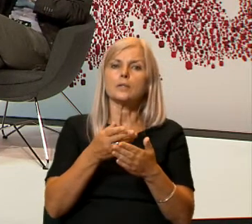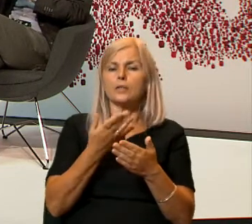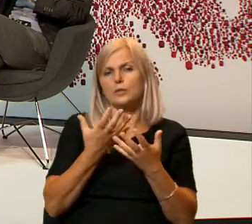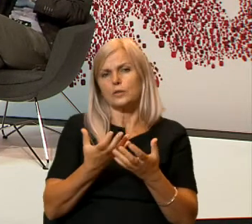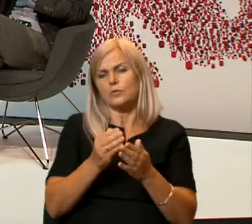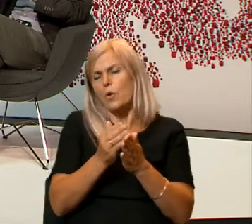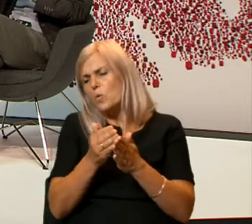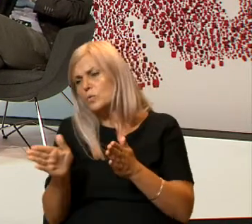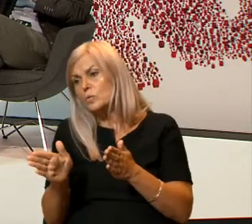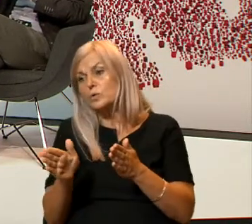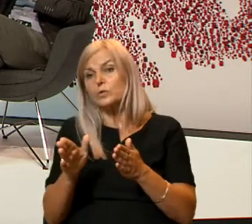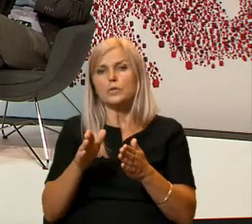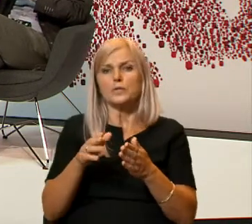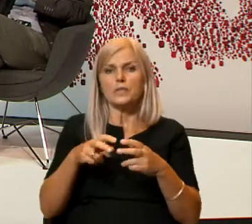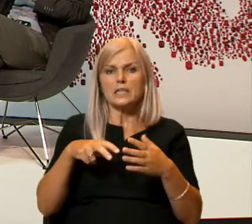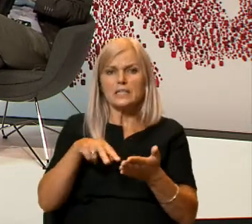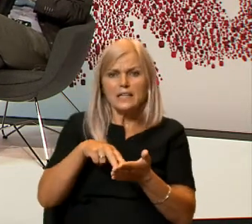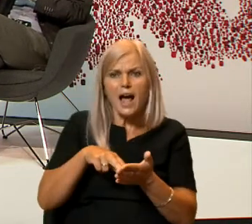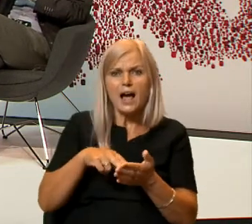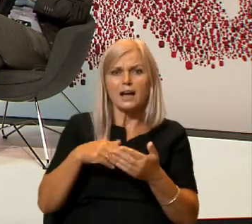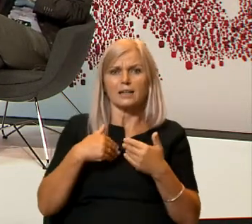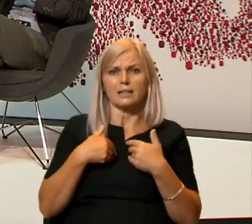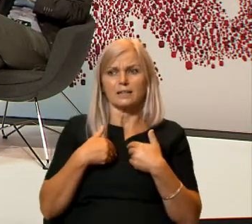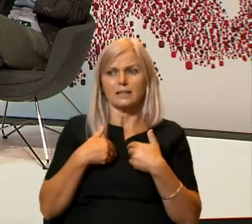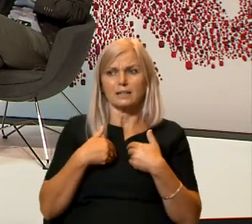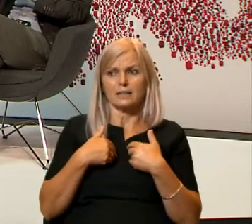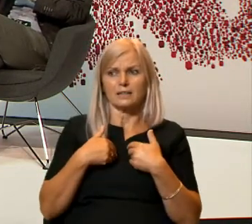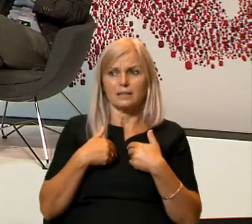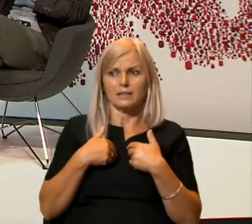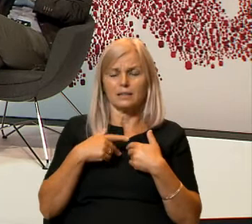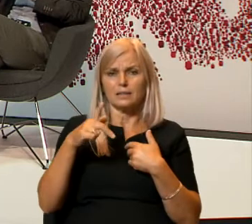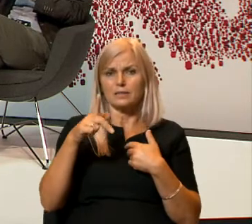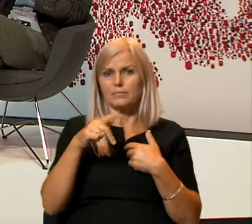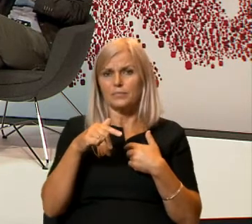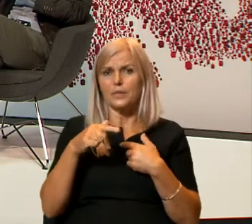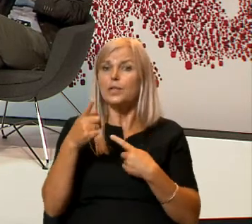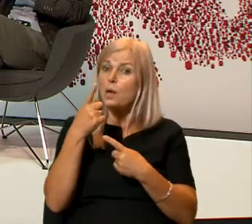logikę, strach z tej logiki i myślę, że